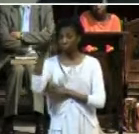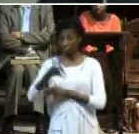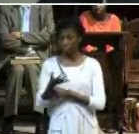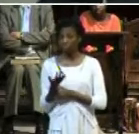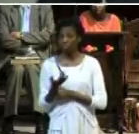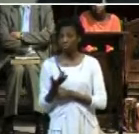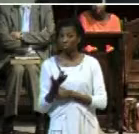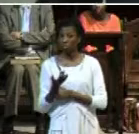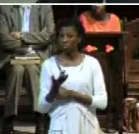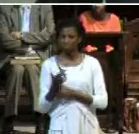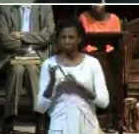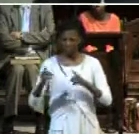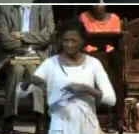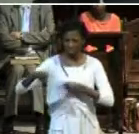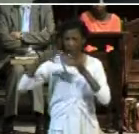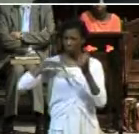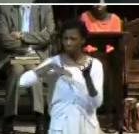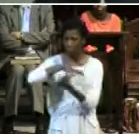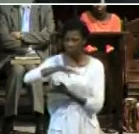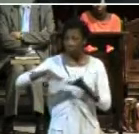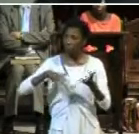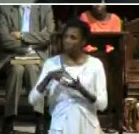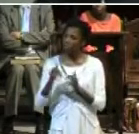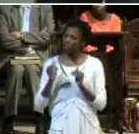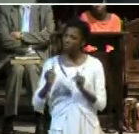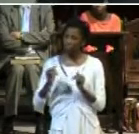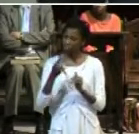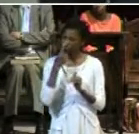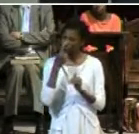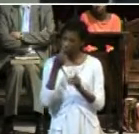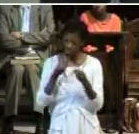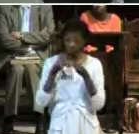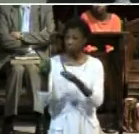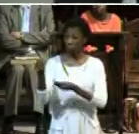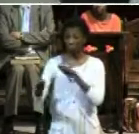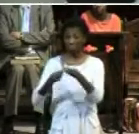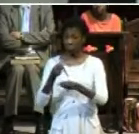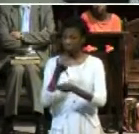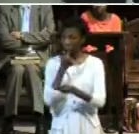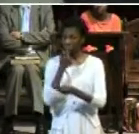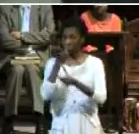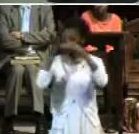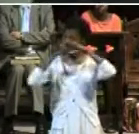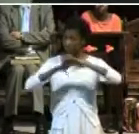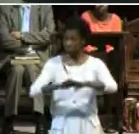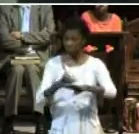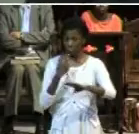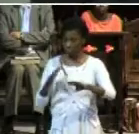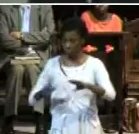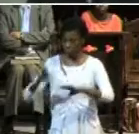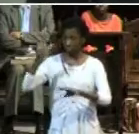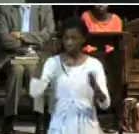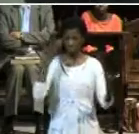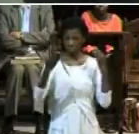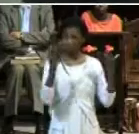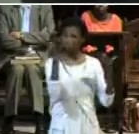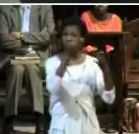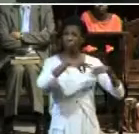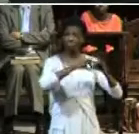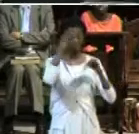dans un pays en crise, c'est une vraie bénédiction. Et sachez que c'est la plus forte croissance qu'il y avait dans les pays